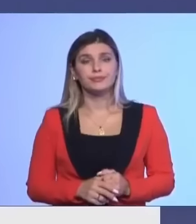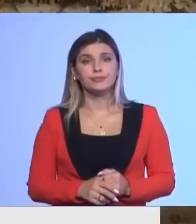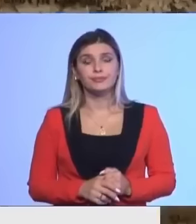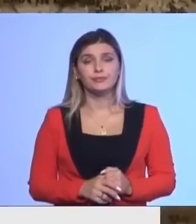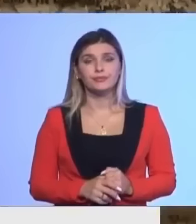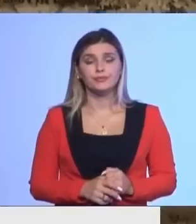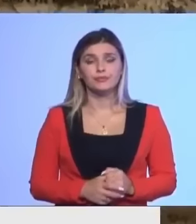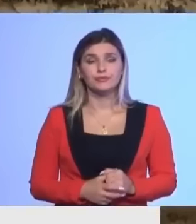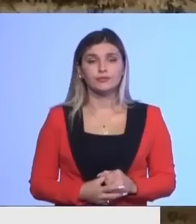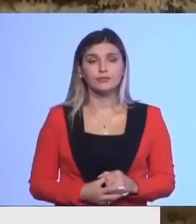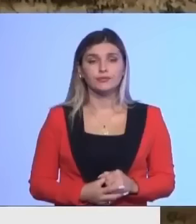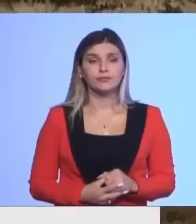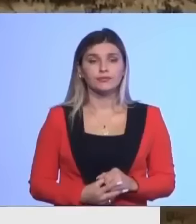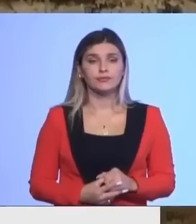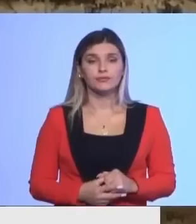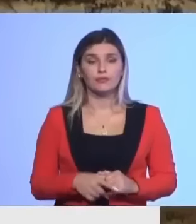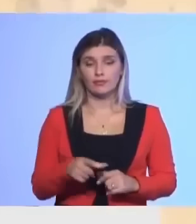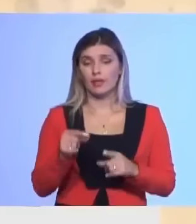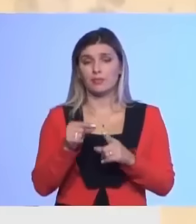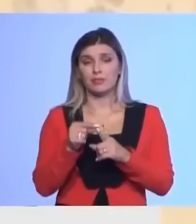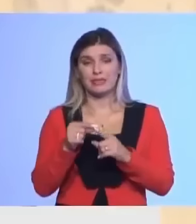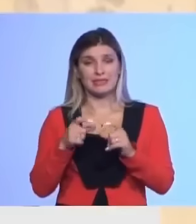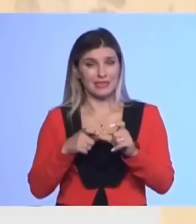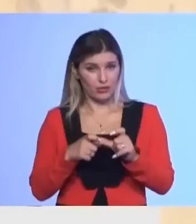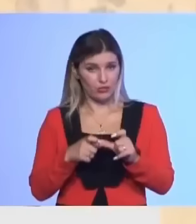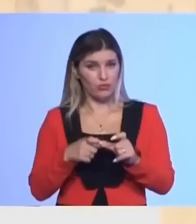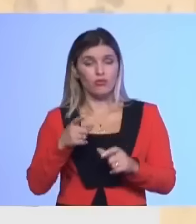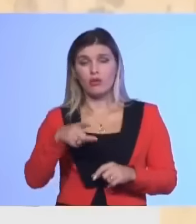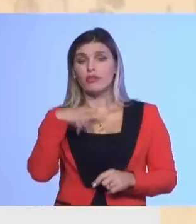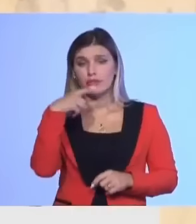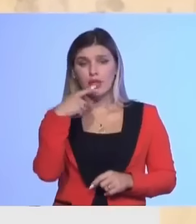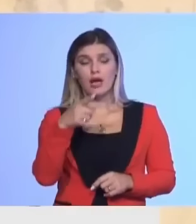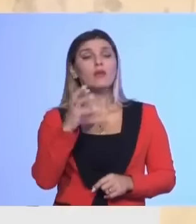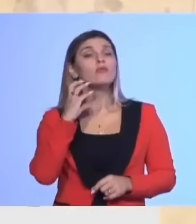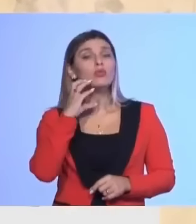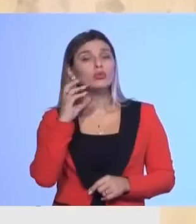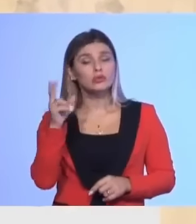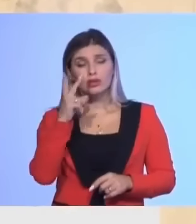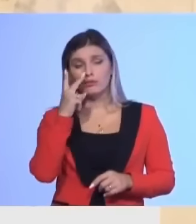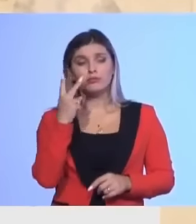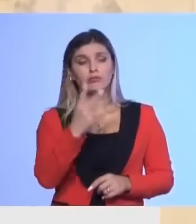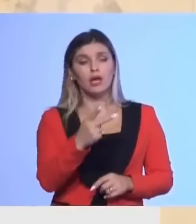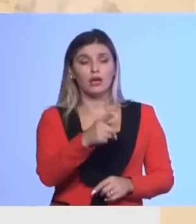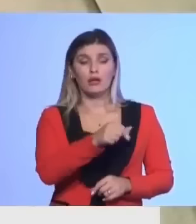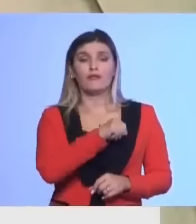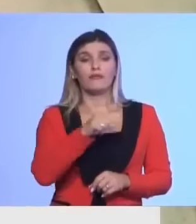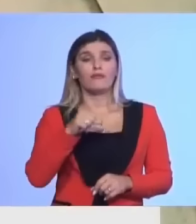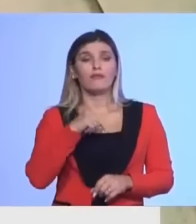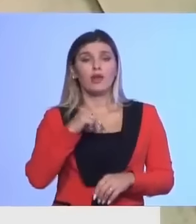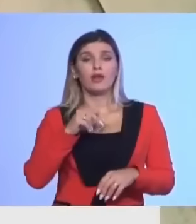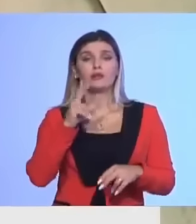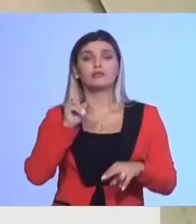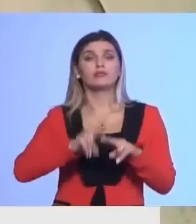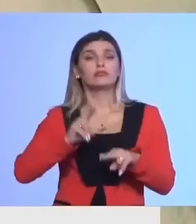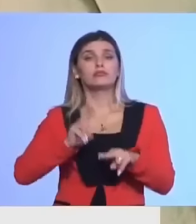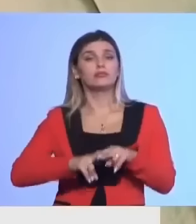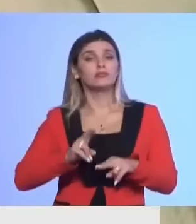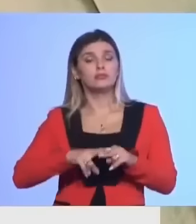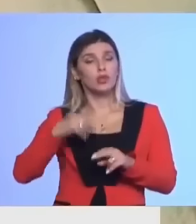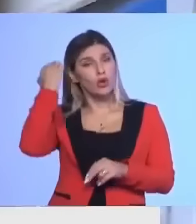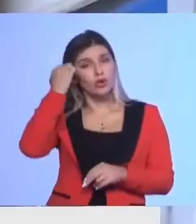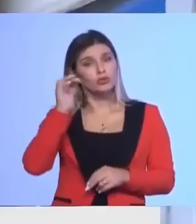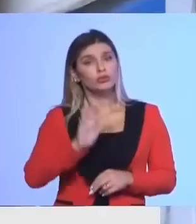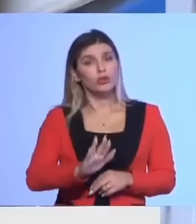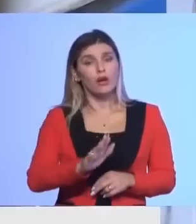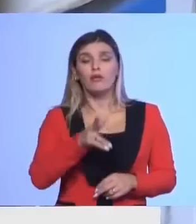Prishtinë. Zëdhënësi i Bashkimit Evropian përsëriti se Brukseli e konsideron të njëanshëm vendimin e autoriteteve të vendit